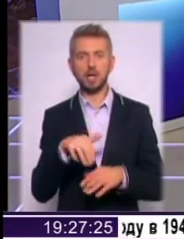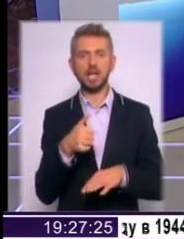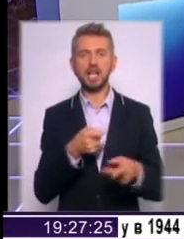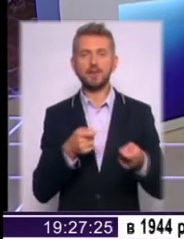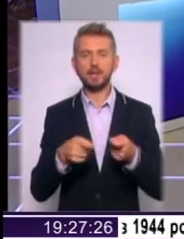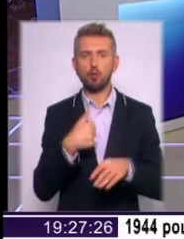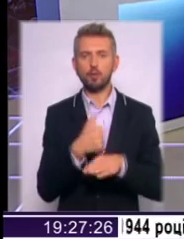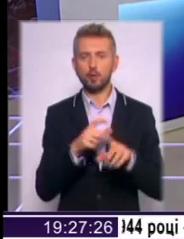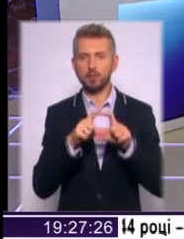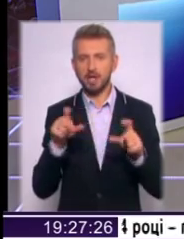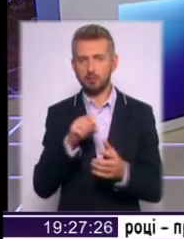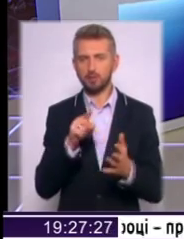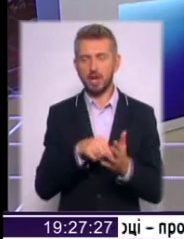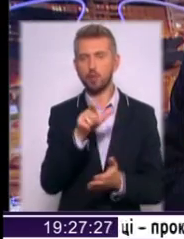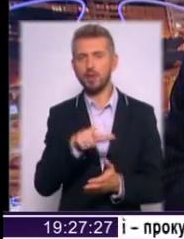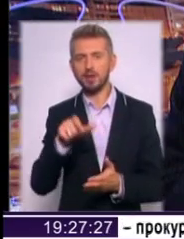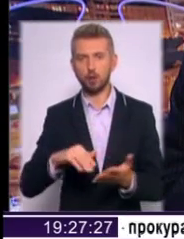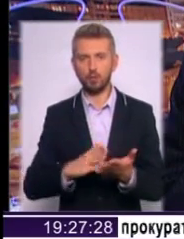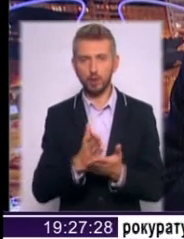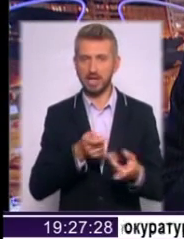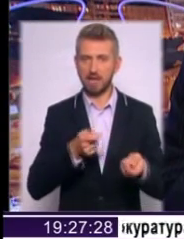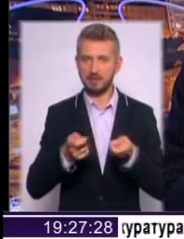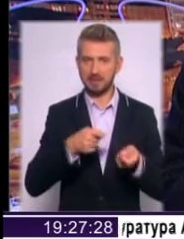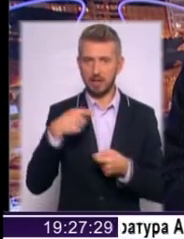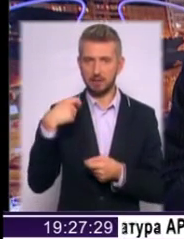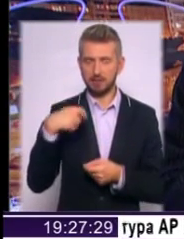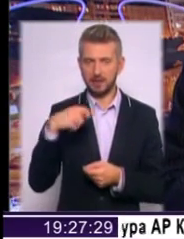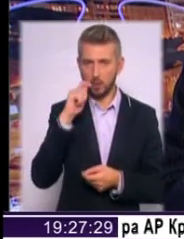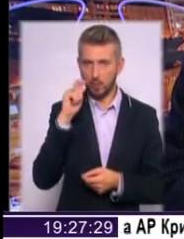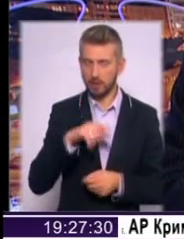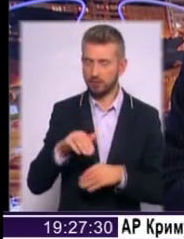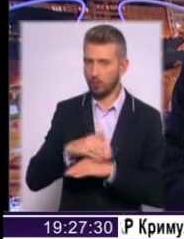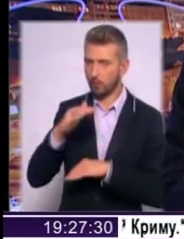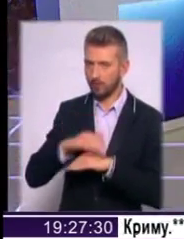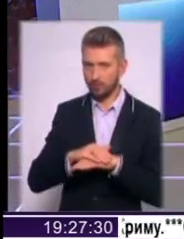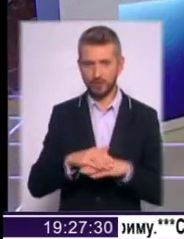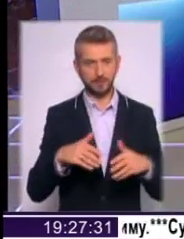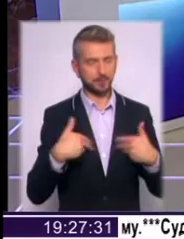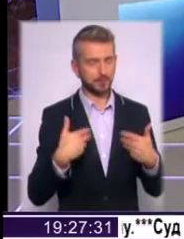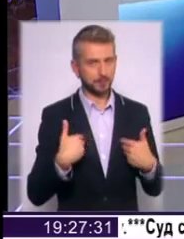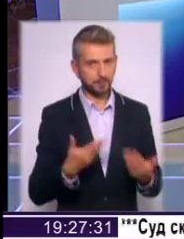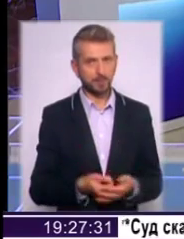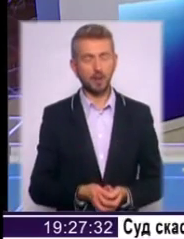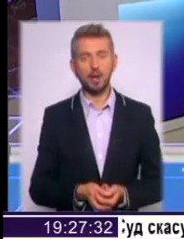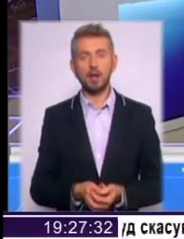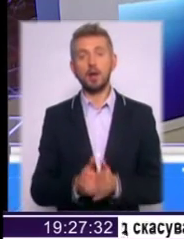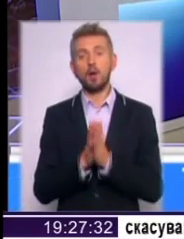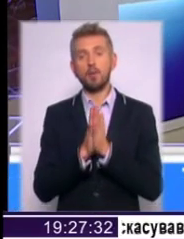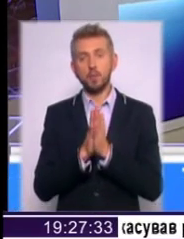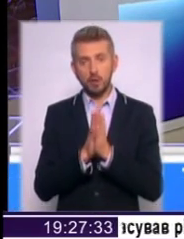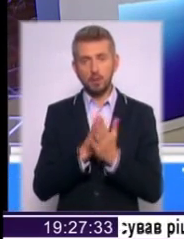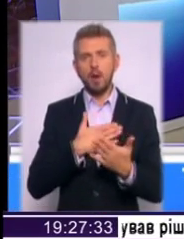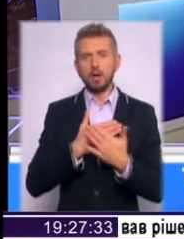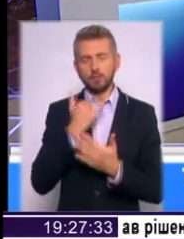питань гуманітарної політики адміністрації президента України. Пане Юрію, доброго вечора. Доброго вечора. Дякую, що завітали. 223-09-71. Будь ласка,